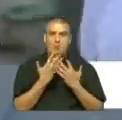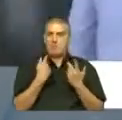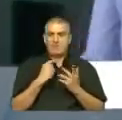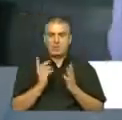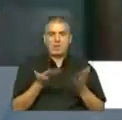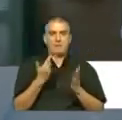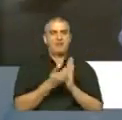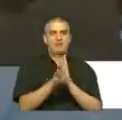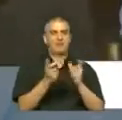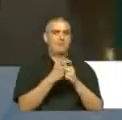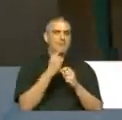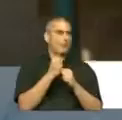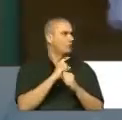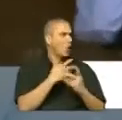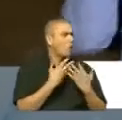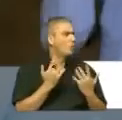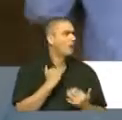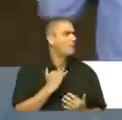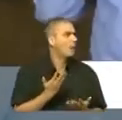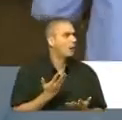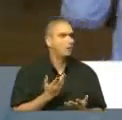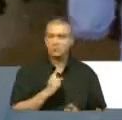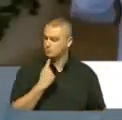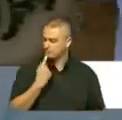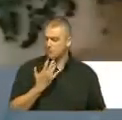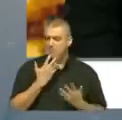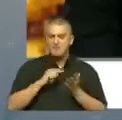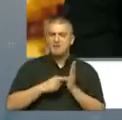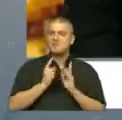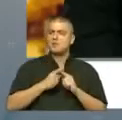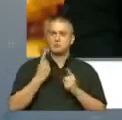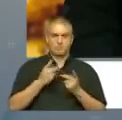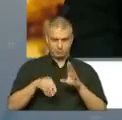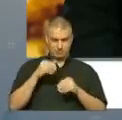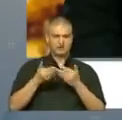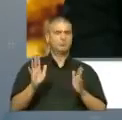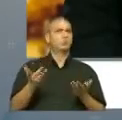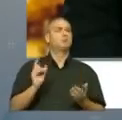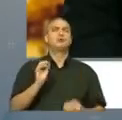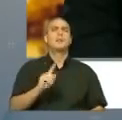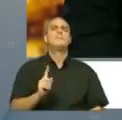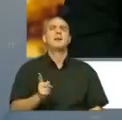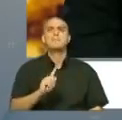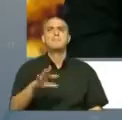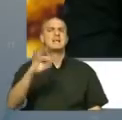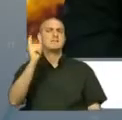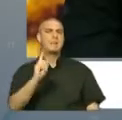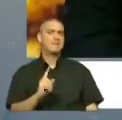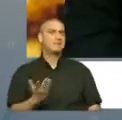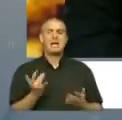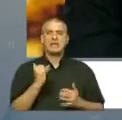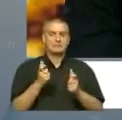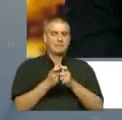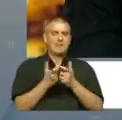על מפלגת העבודה. לא ברורה מאיזה אופן? לא, לא ברור מה הכוונה בדיוק. פריימריז פתוחים של מי, מי יבחר במי, באיזו